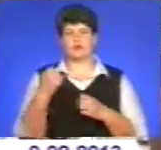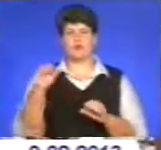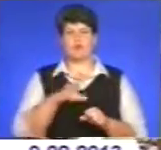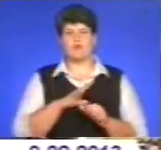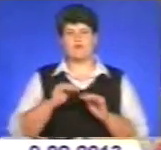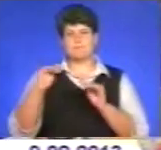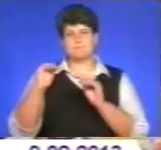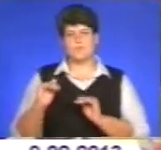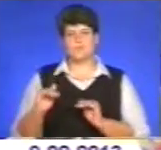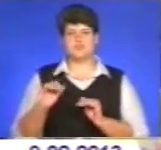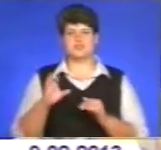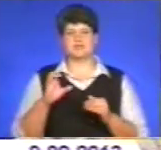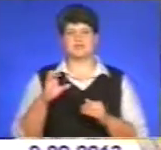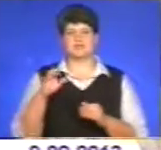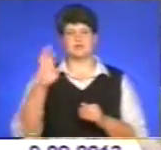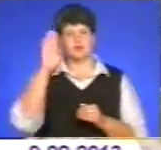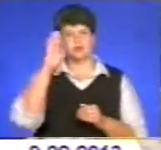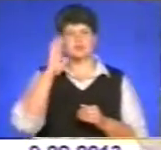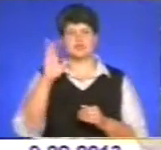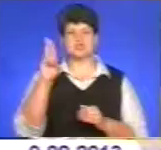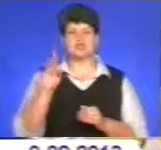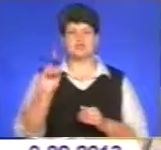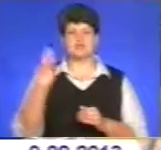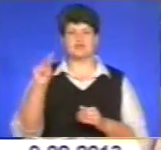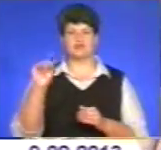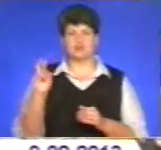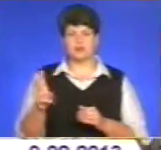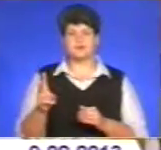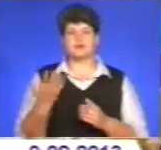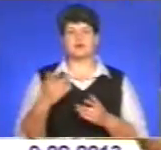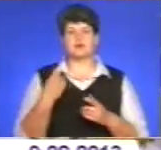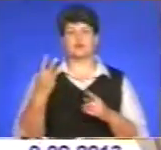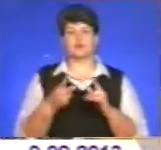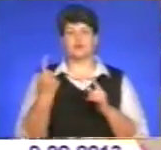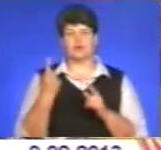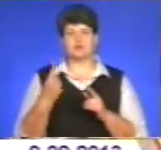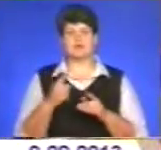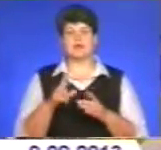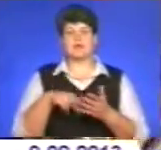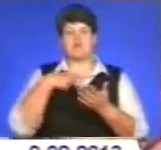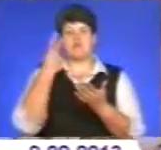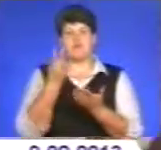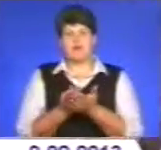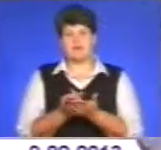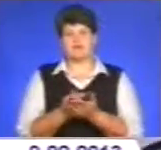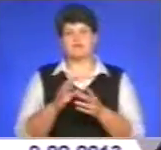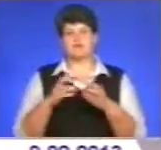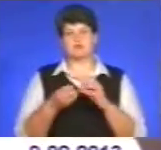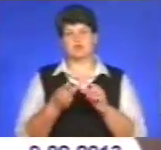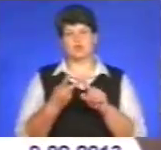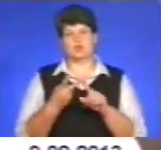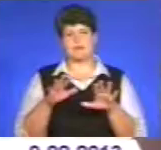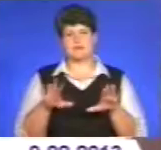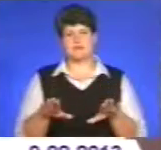молодший тернопільський спринтер Тарас Шевчук. На жаль, на одному із 8 етапів спортсмен на фініші упав і в результаті друге місце.